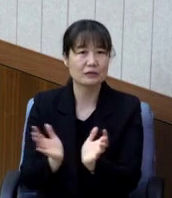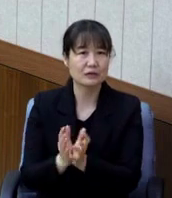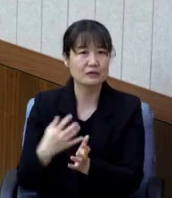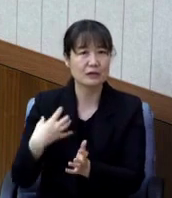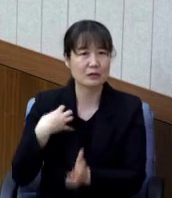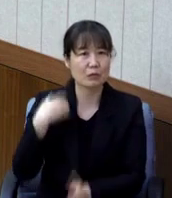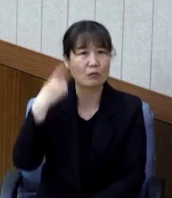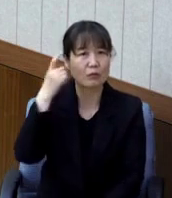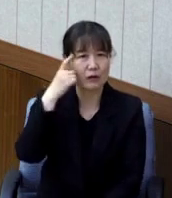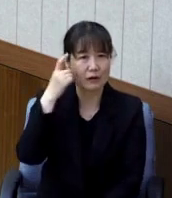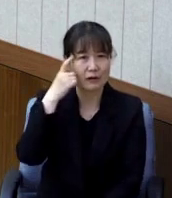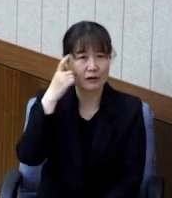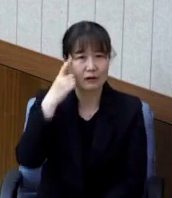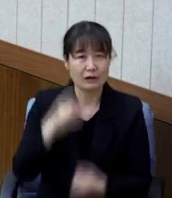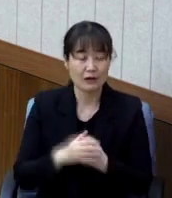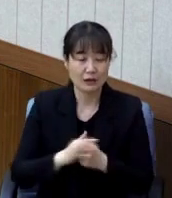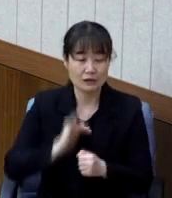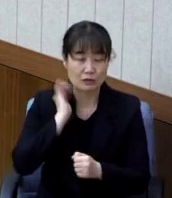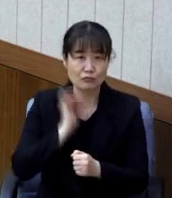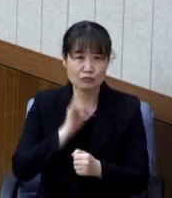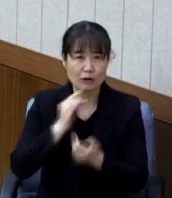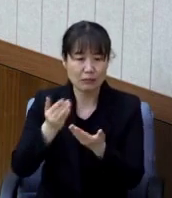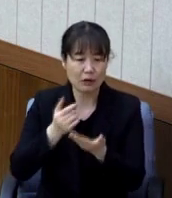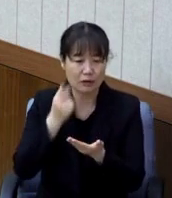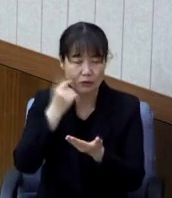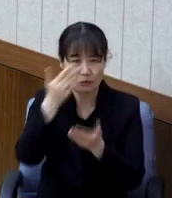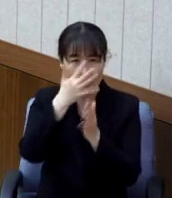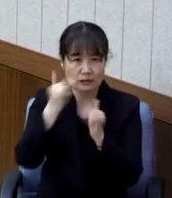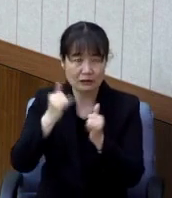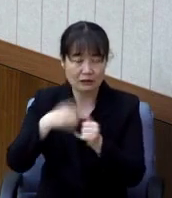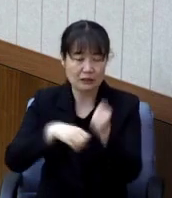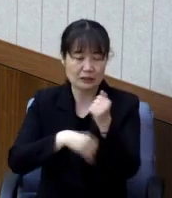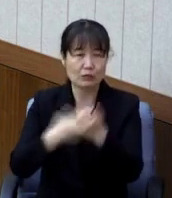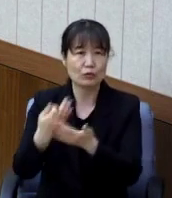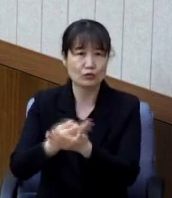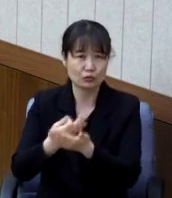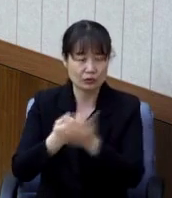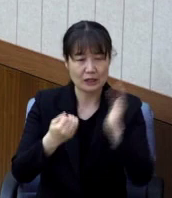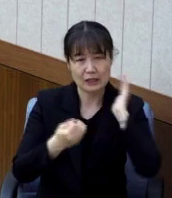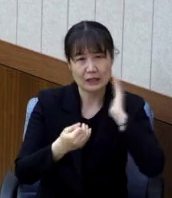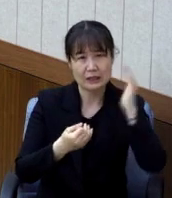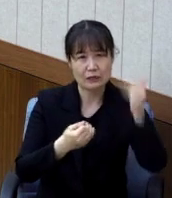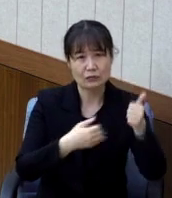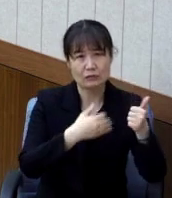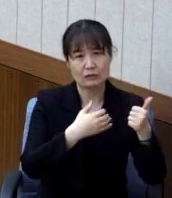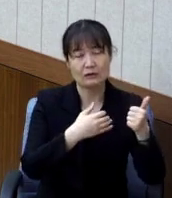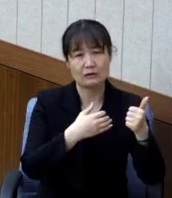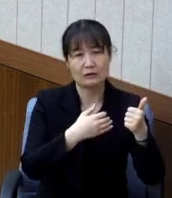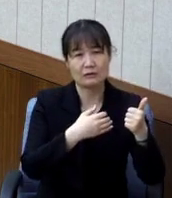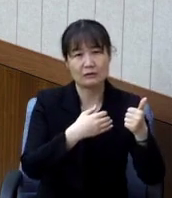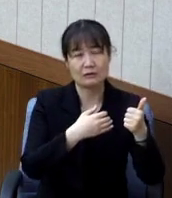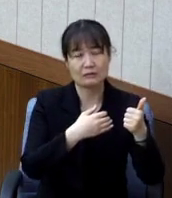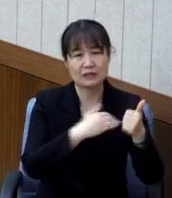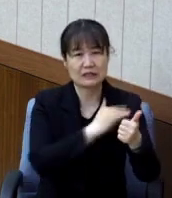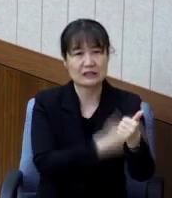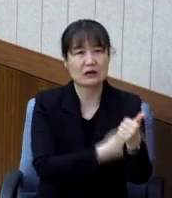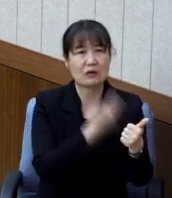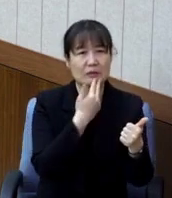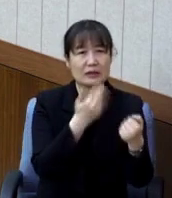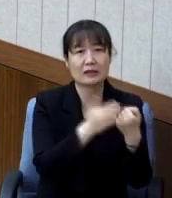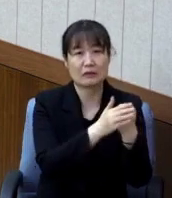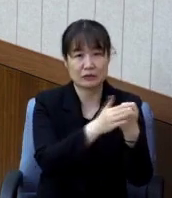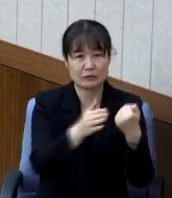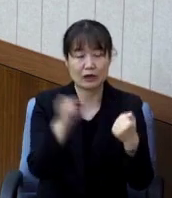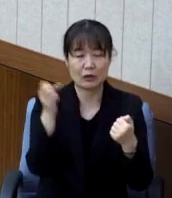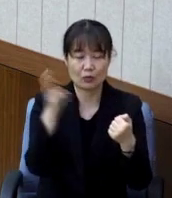하는 겁니까? 의정부만 못 받는 청년 기본소득, 대통령의 무책임 때문입니다. 둘째,